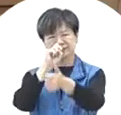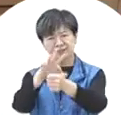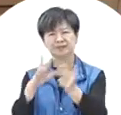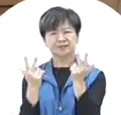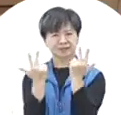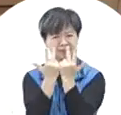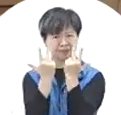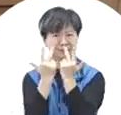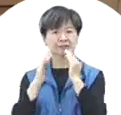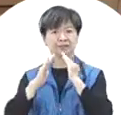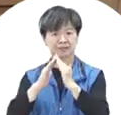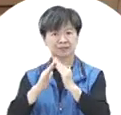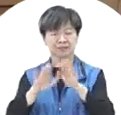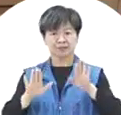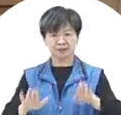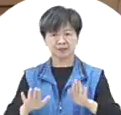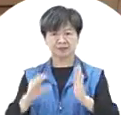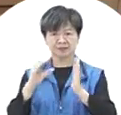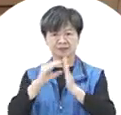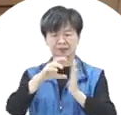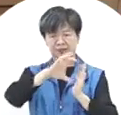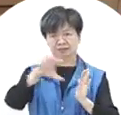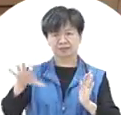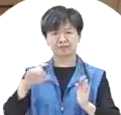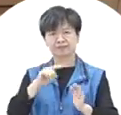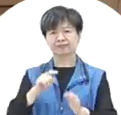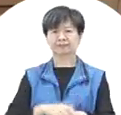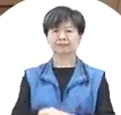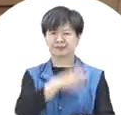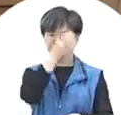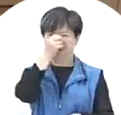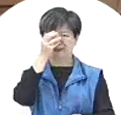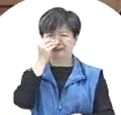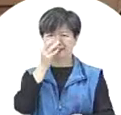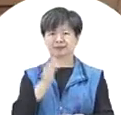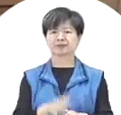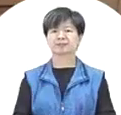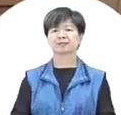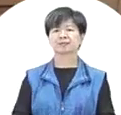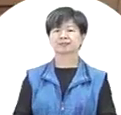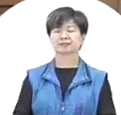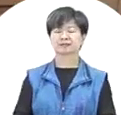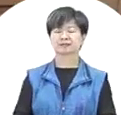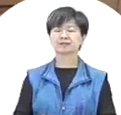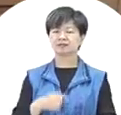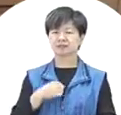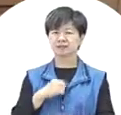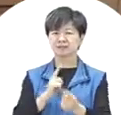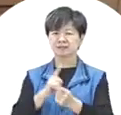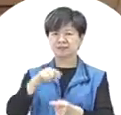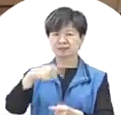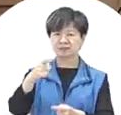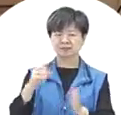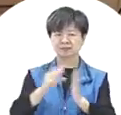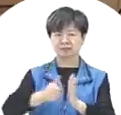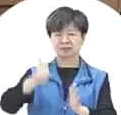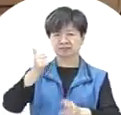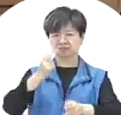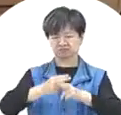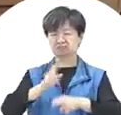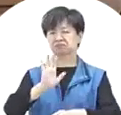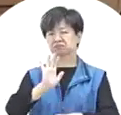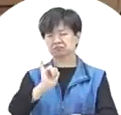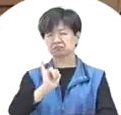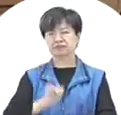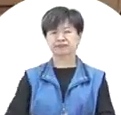市目前我们各局处螺丝到底掉满地到什么程度？来，不过我相信我对于后面的局长非常有信心哦。来，